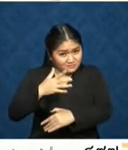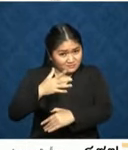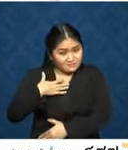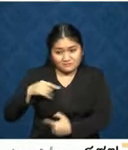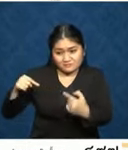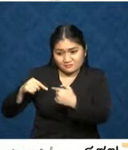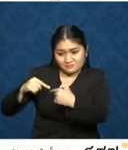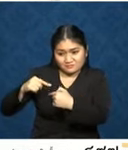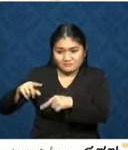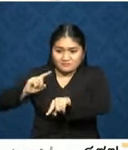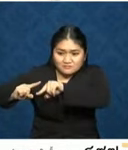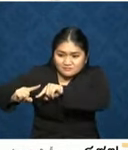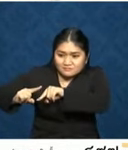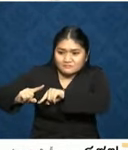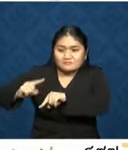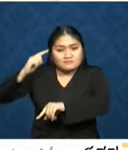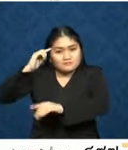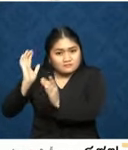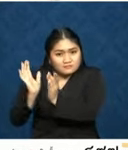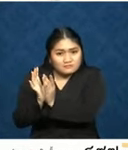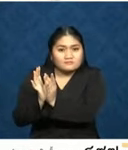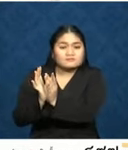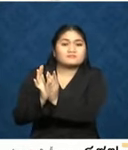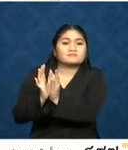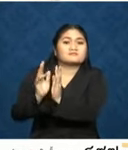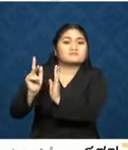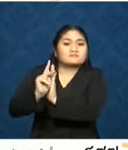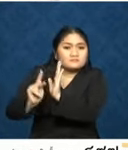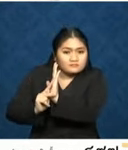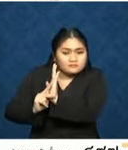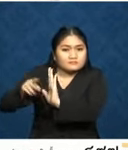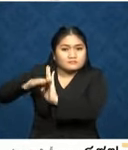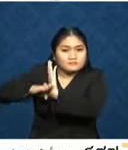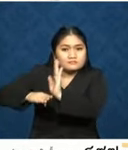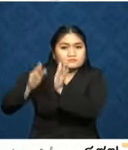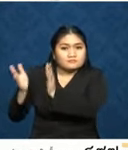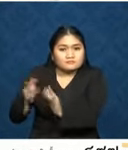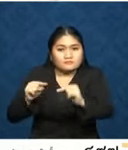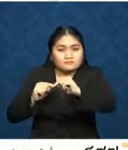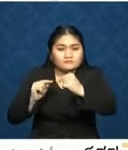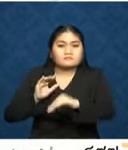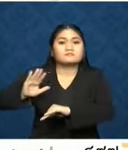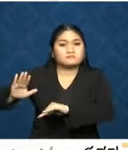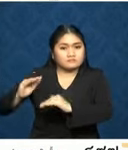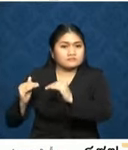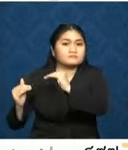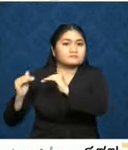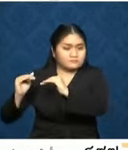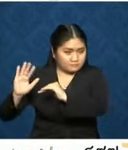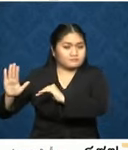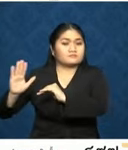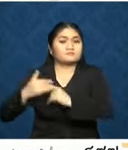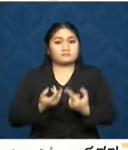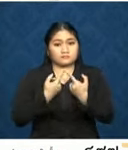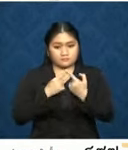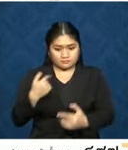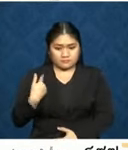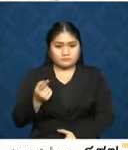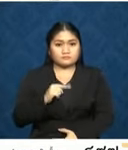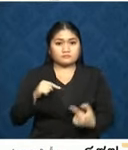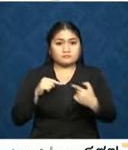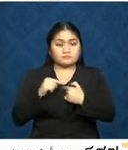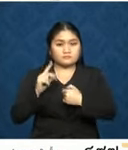ถึงขอให้เป็นในเรื่องของขั้นตอนขบวนการยุติธรรมแต่สิ่งที่เกิดขึ้นใน